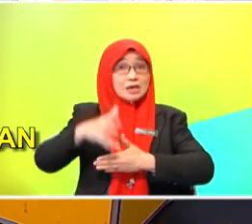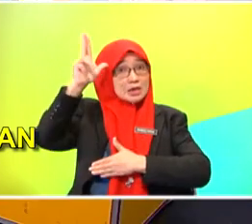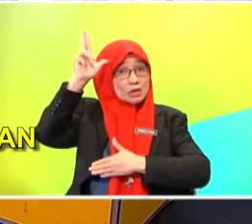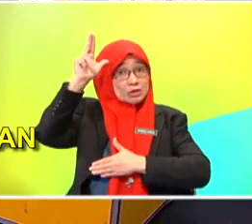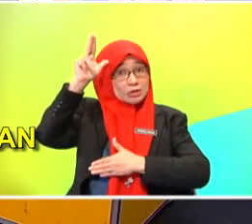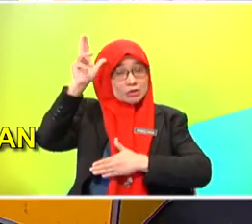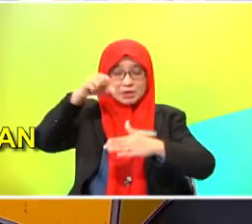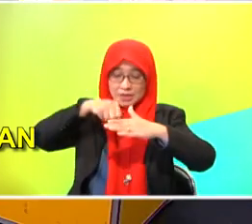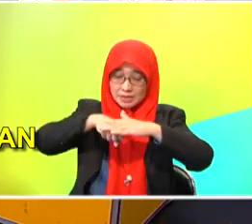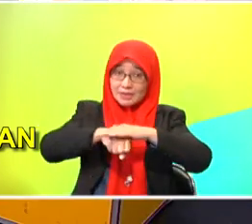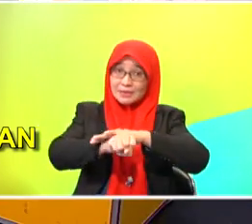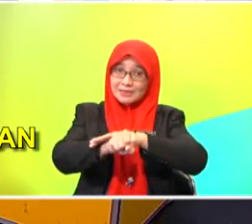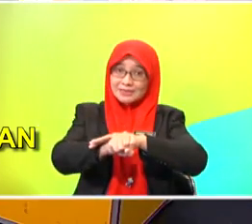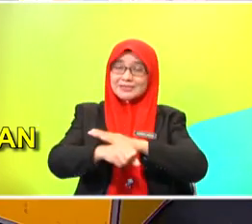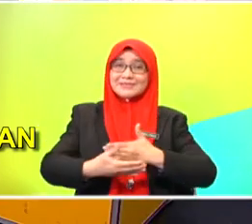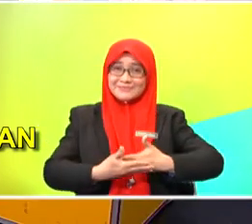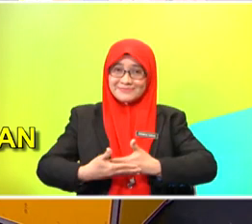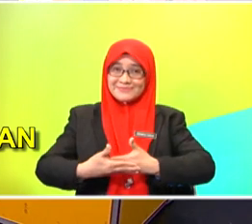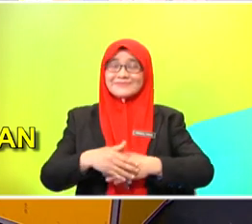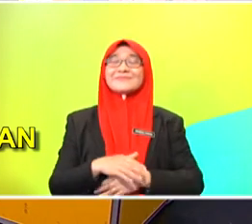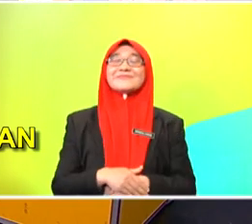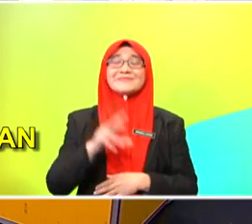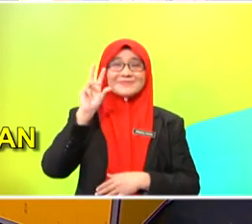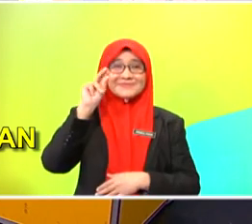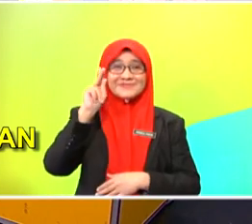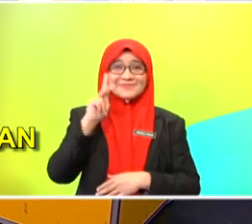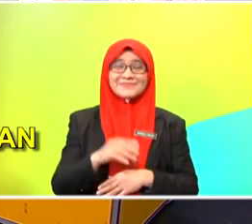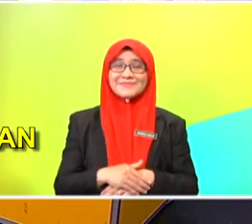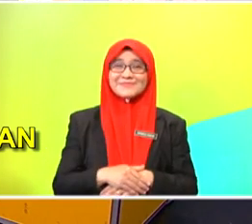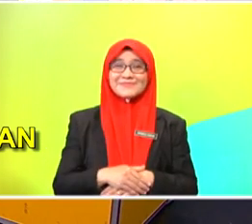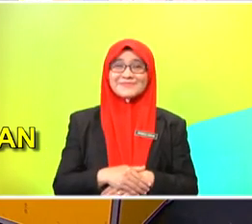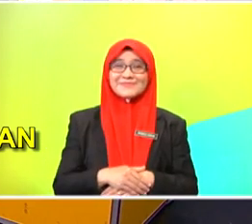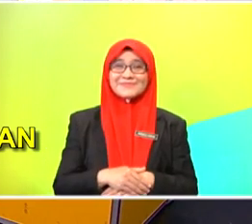Ria. Ria, okey. Silakan. Alamak.